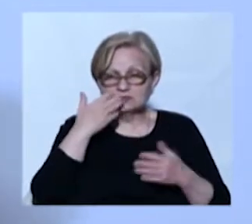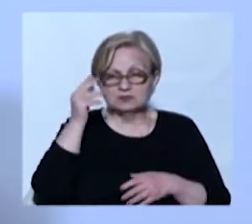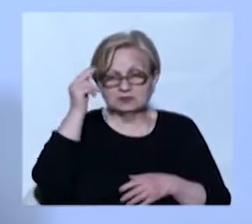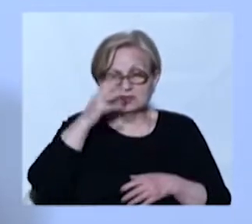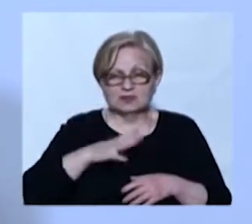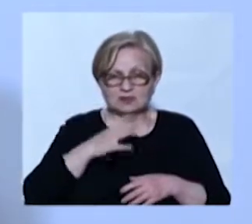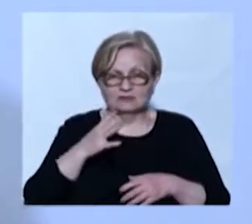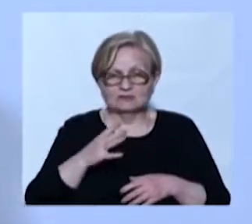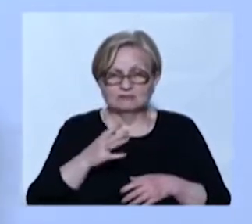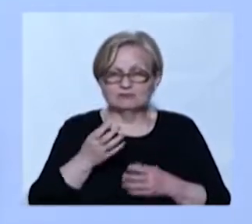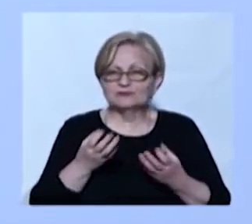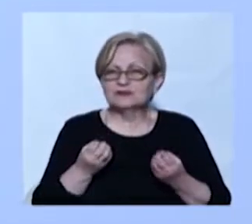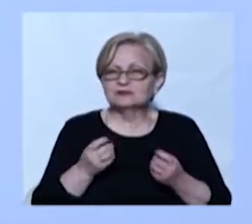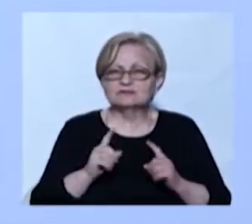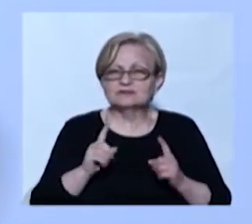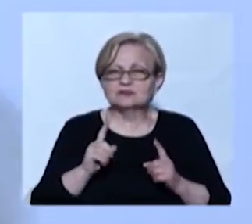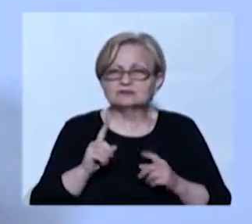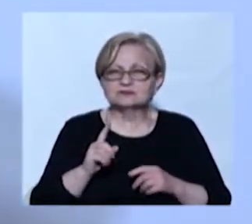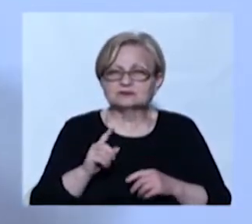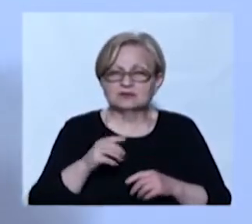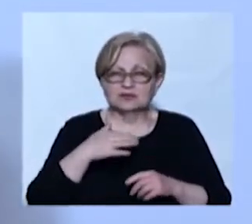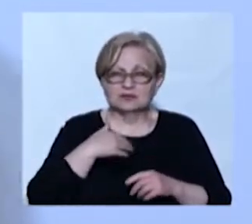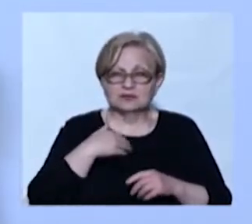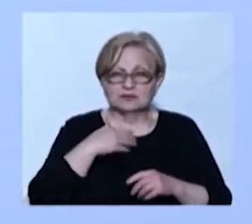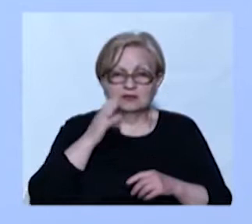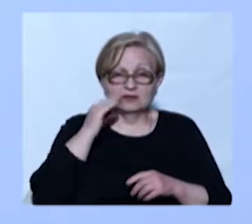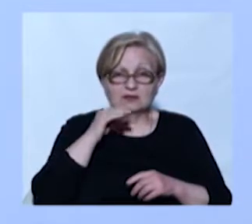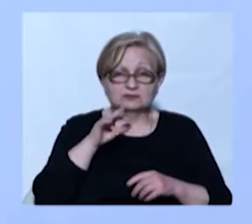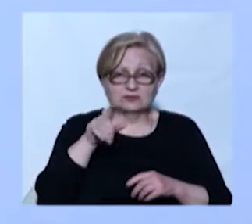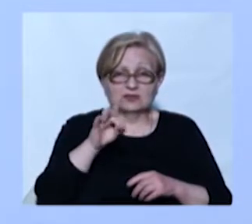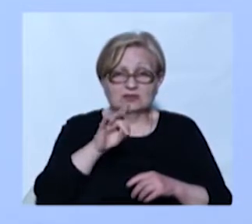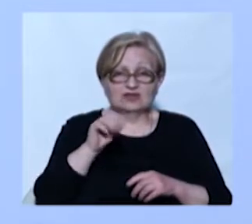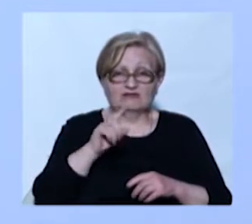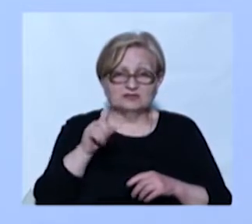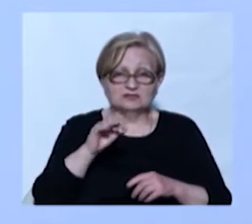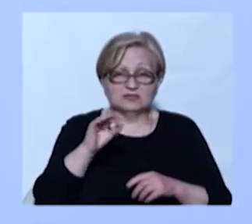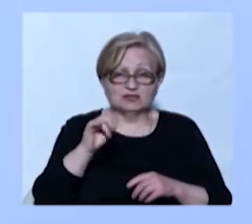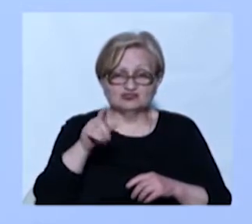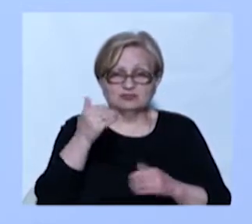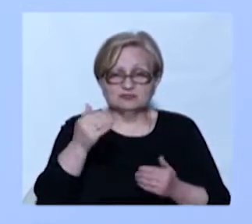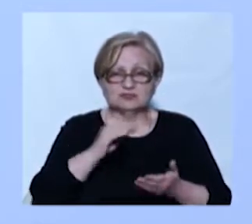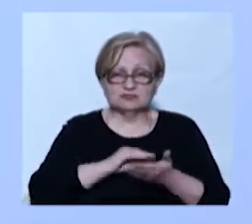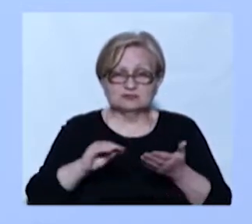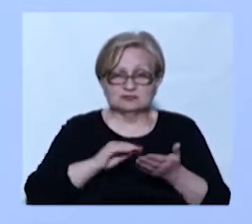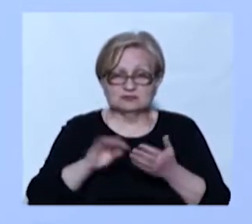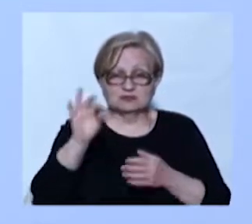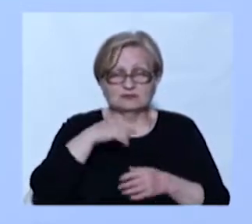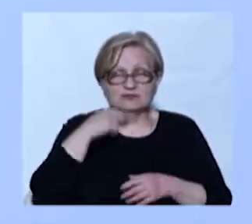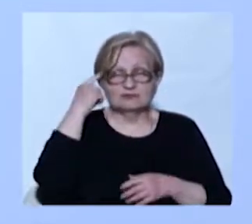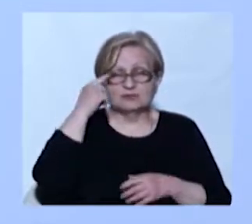gistavlia. Kidev raz. Me rodesats Revaz İnanişvilze mis shemokmedebase fikrs